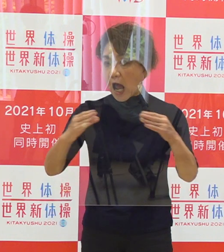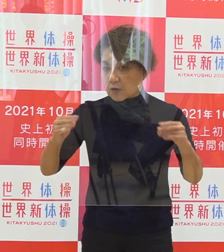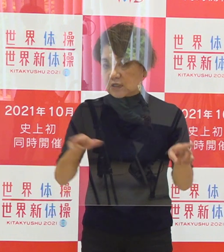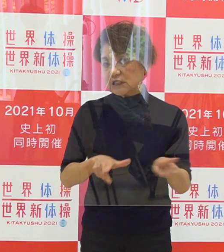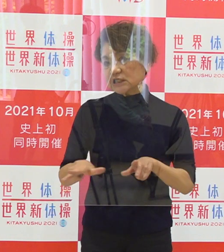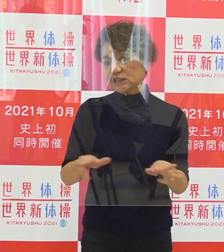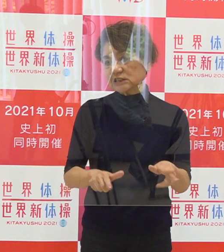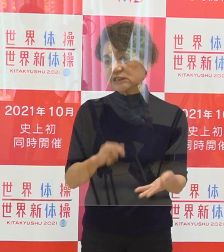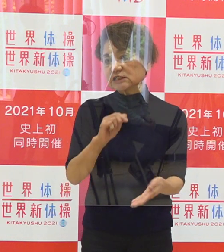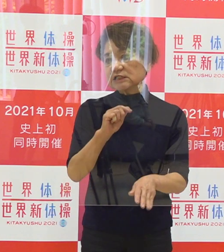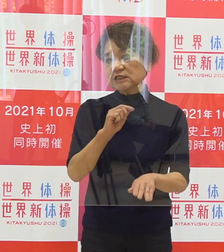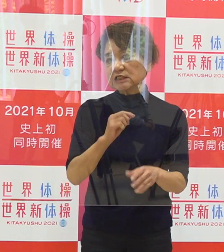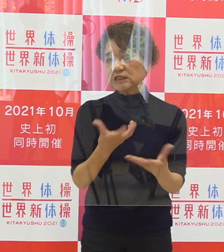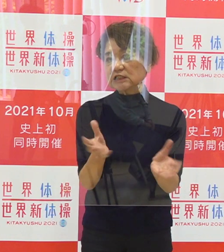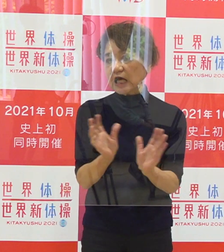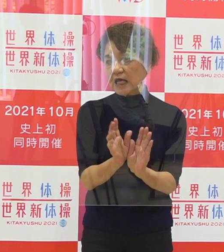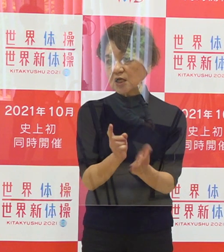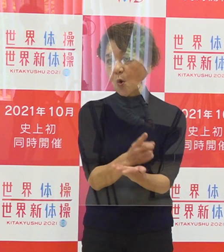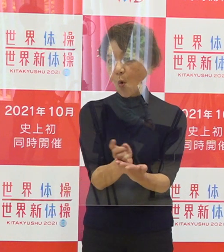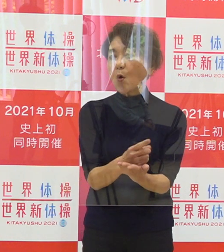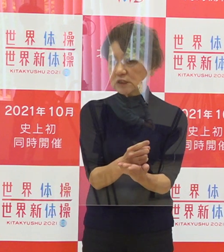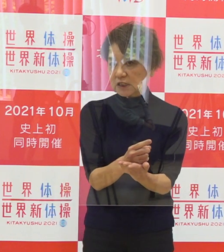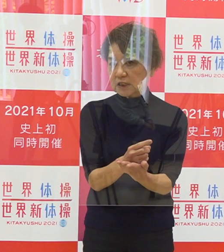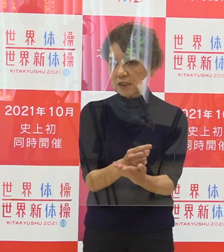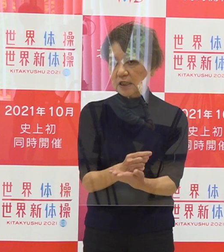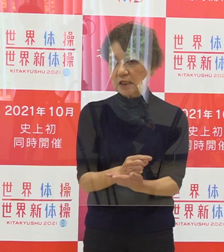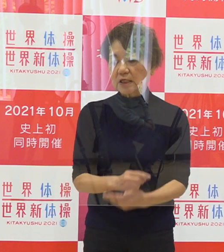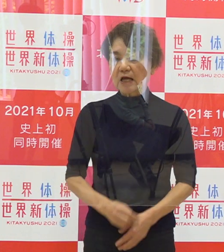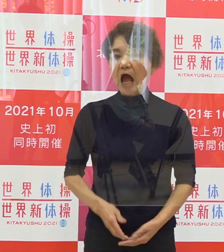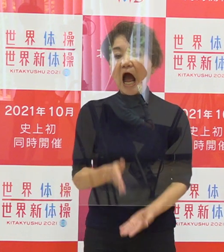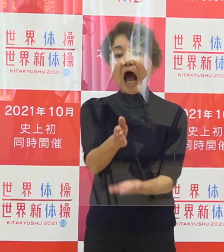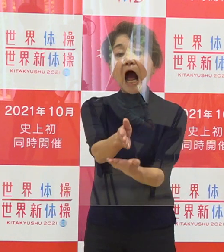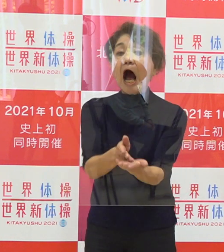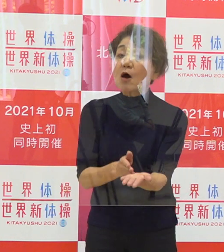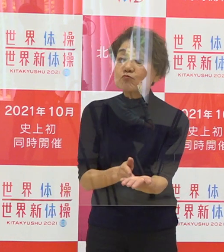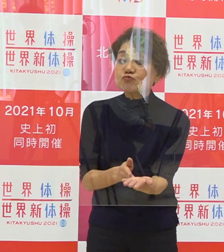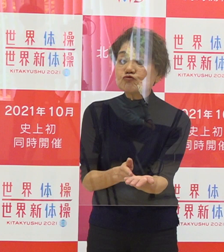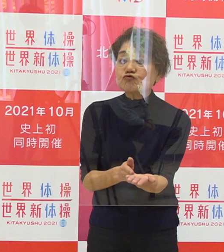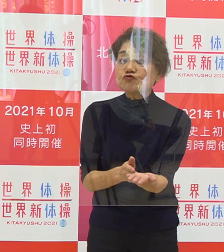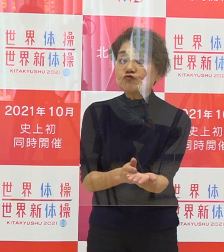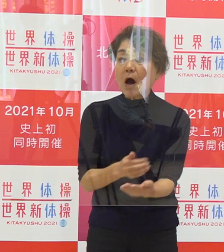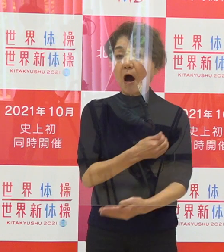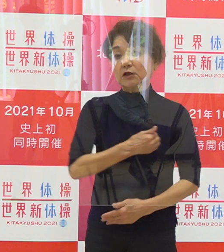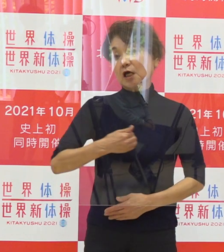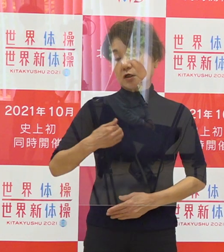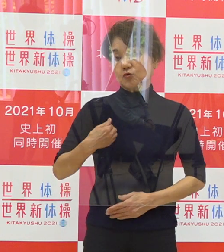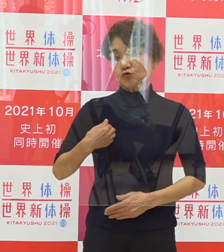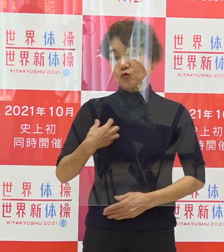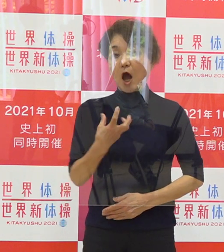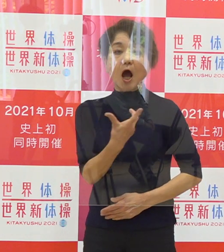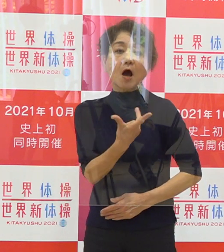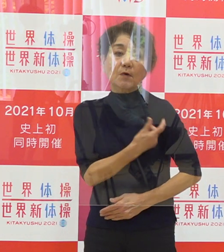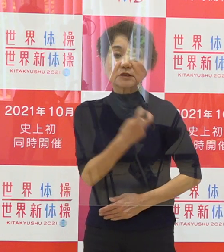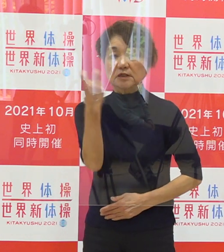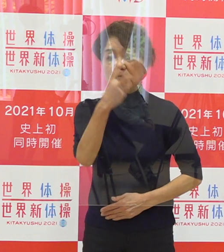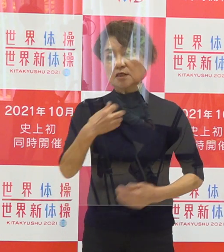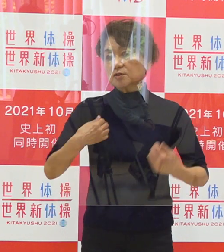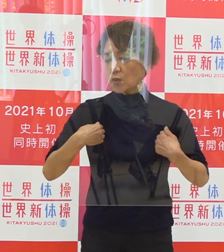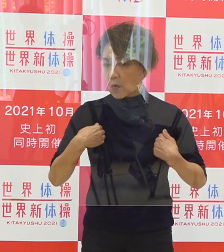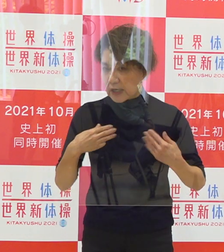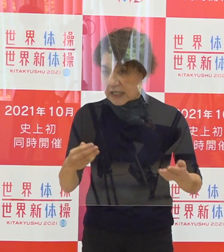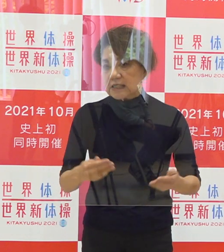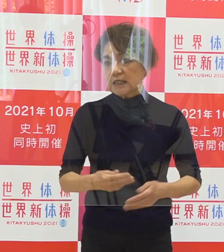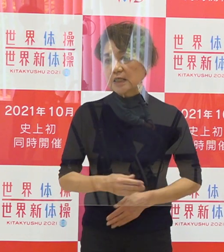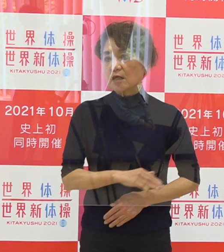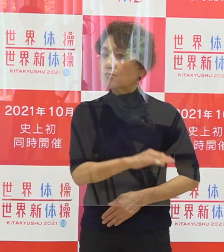によればですね、2分の1は可能である、つまりそんなワクチンとか検査とか必要としない、